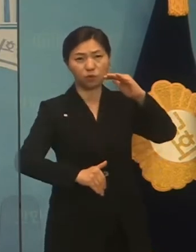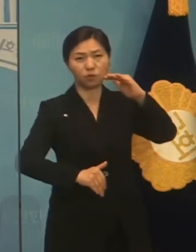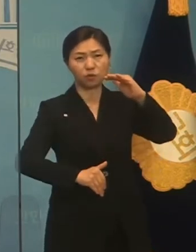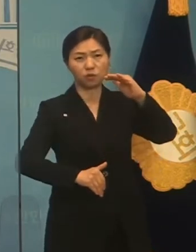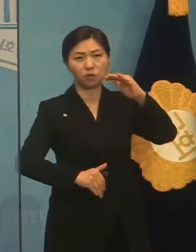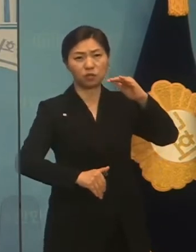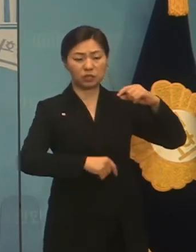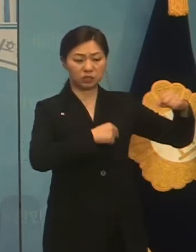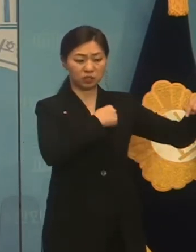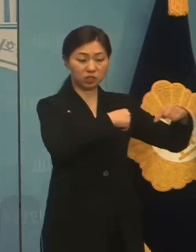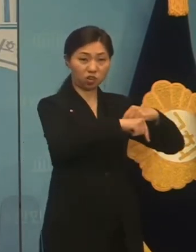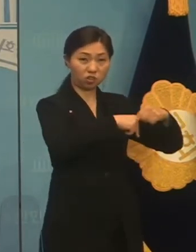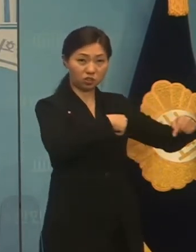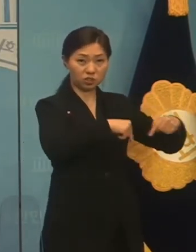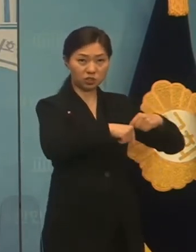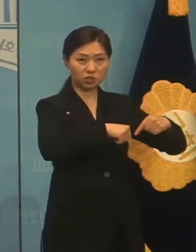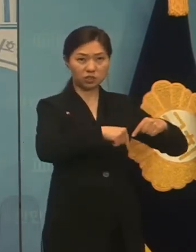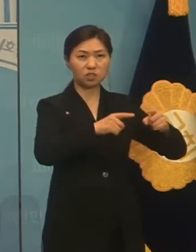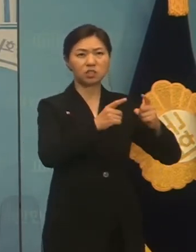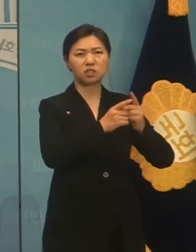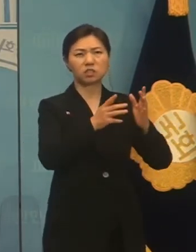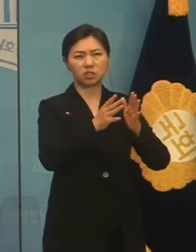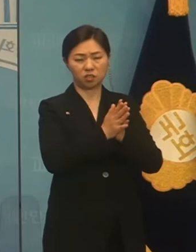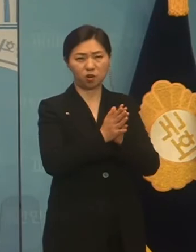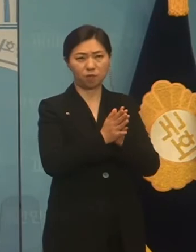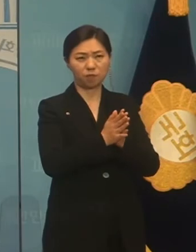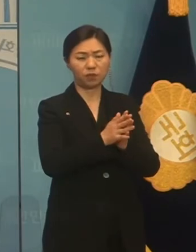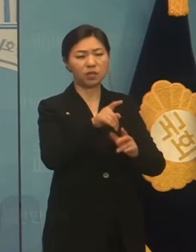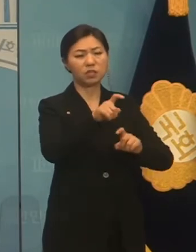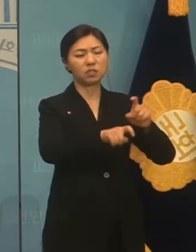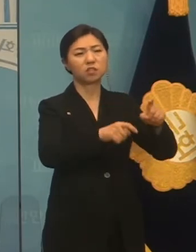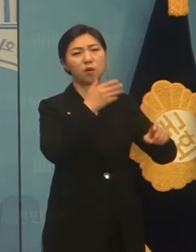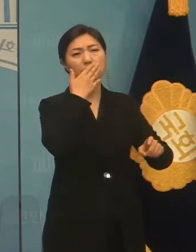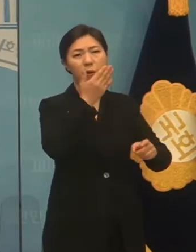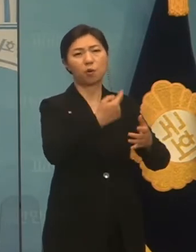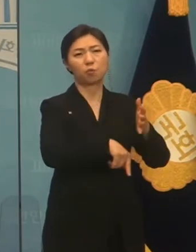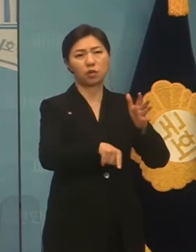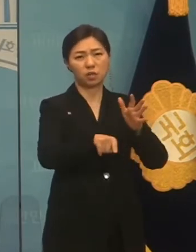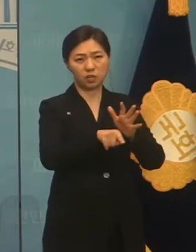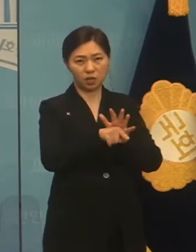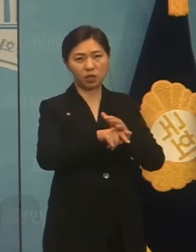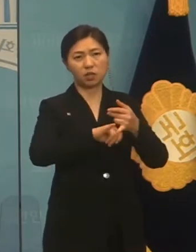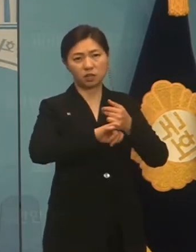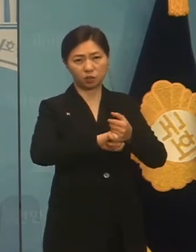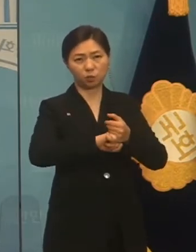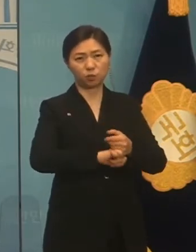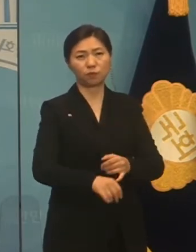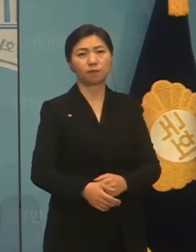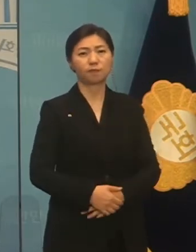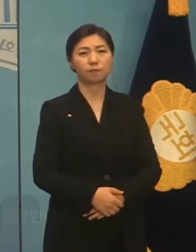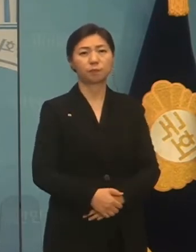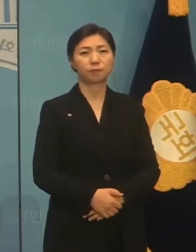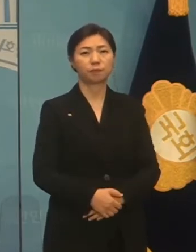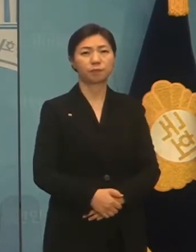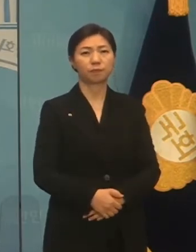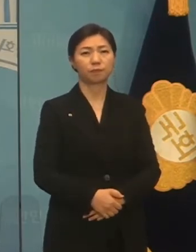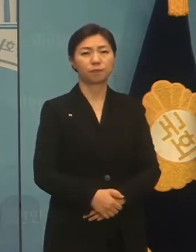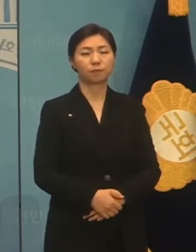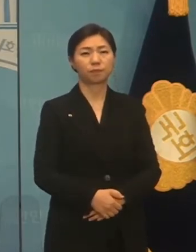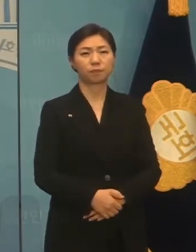우리 정치에 실현시킬 수 있도록 하겠습니다. 예를 들어